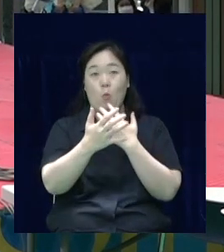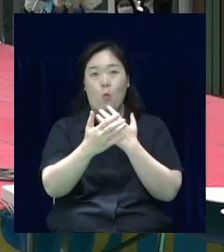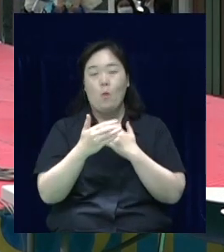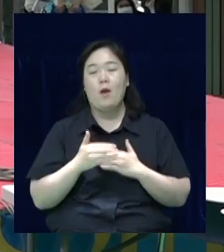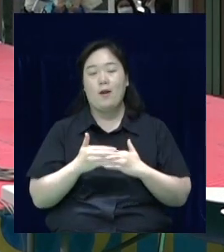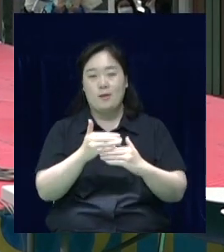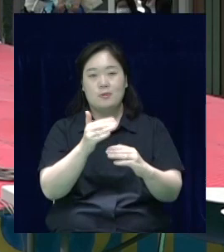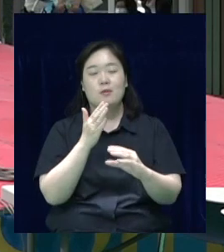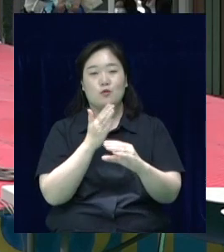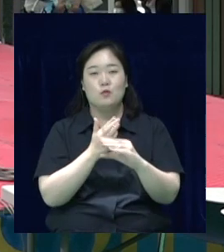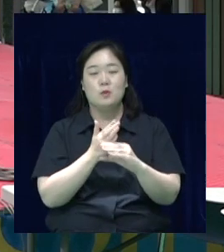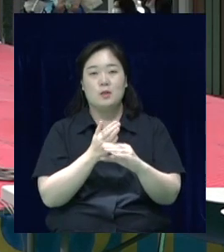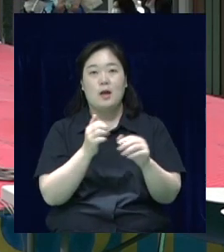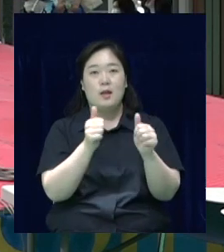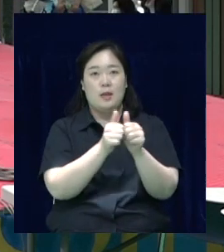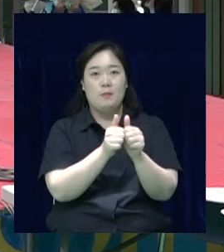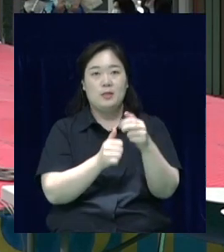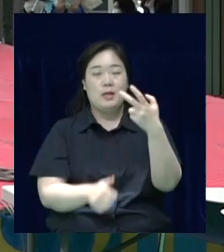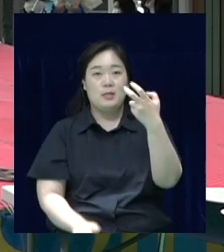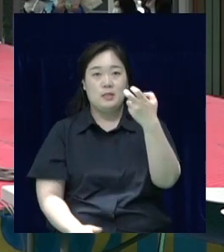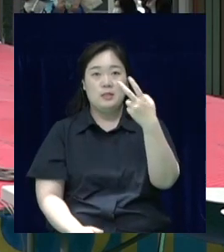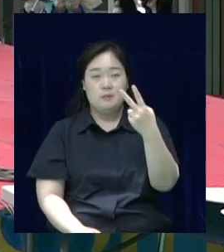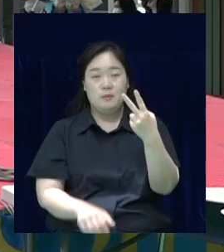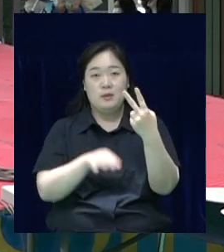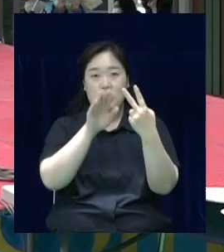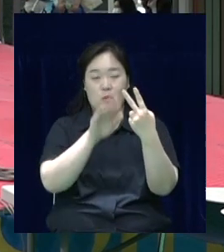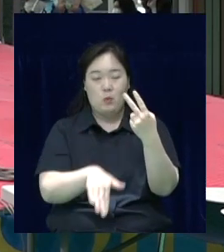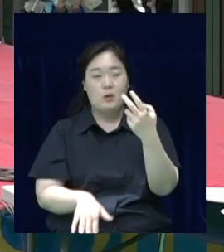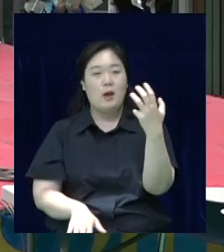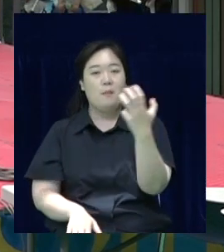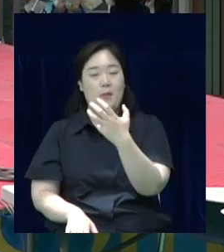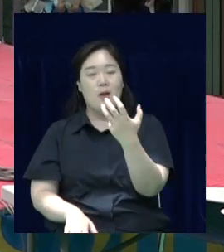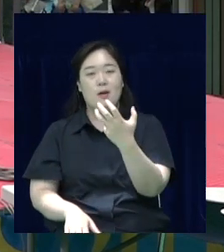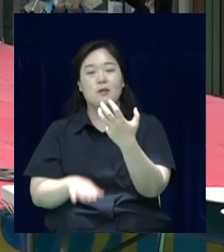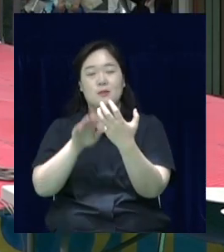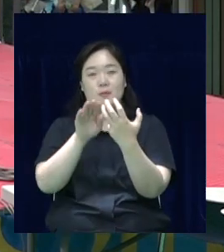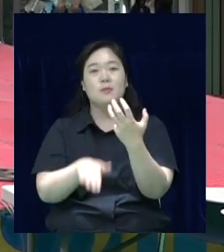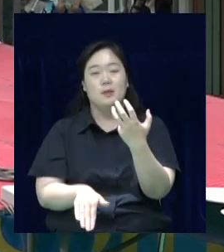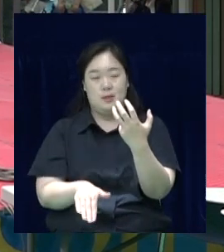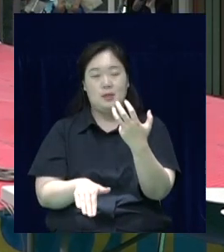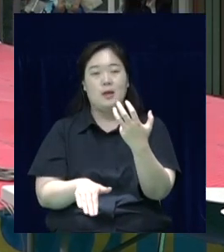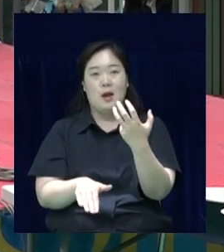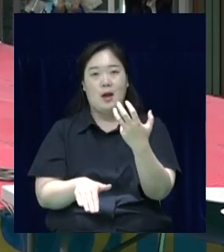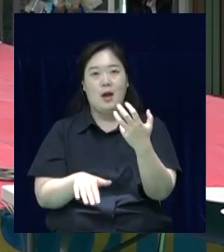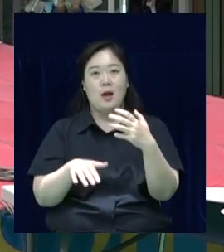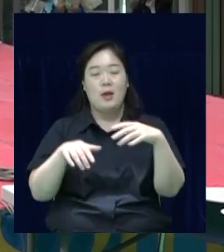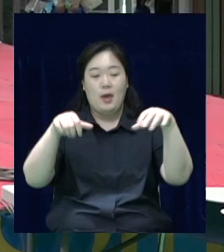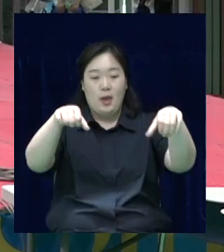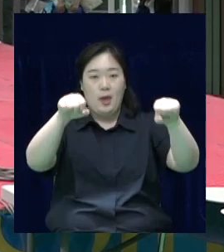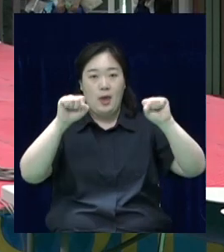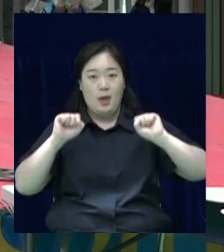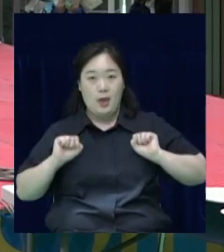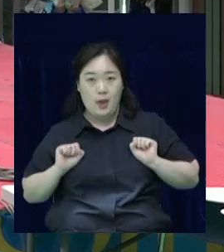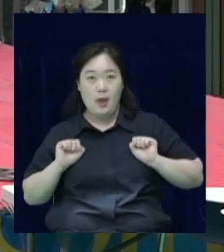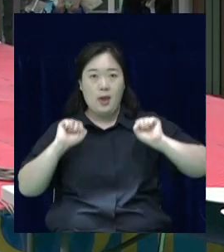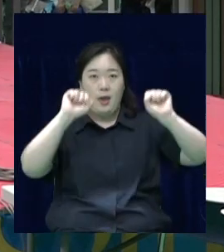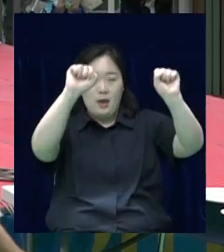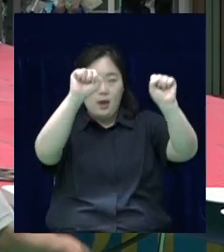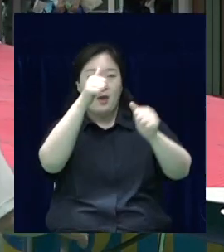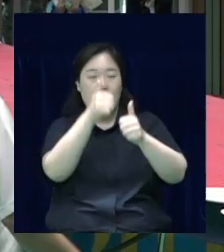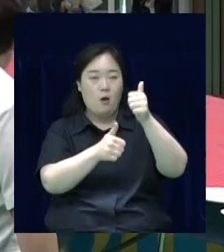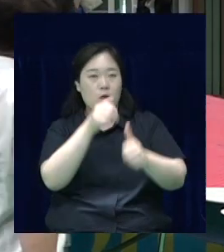일단은 저희가 남자 72kg 그리고 80kg 이하 체급에서 벤치프레스부 경기를 좀